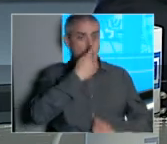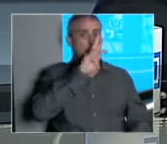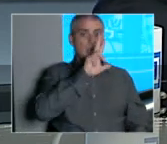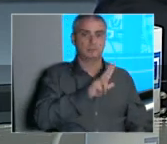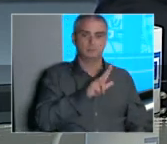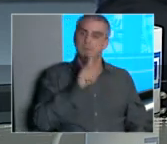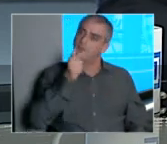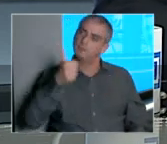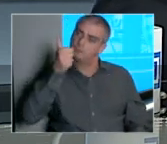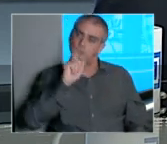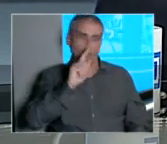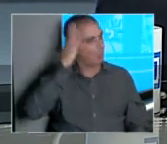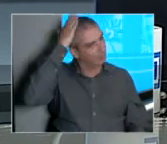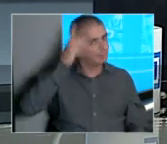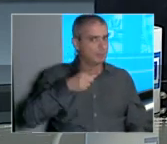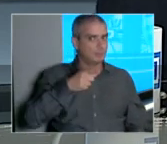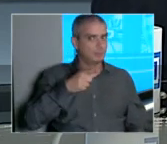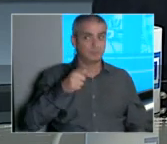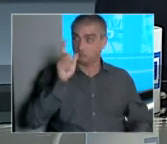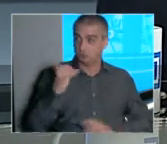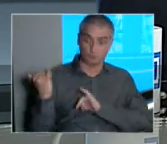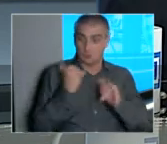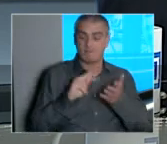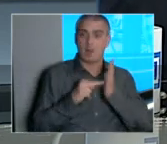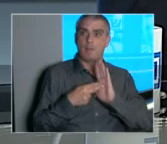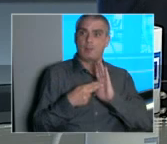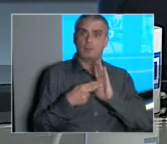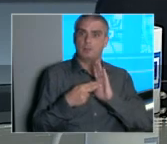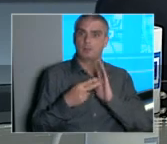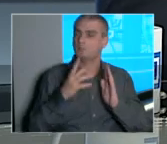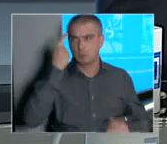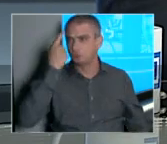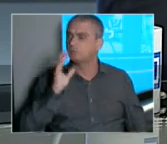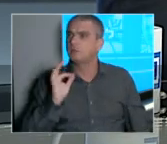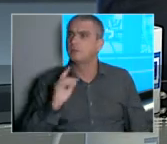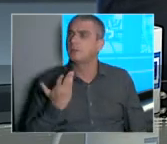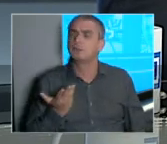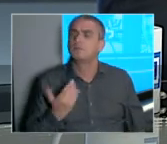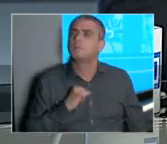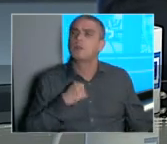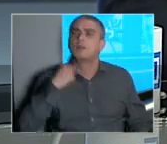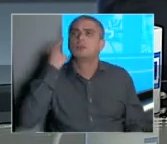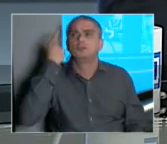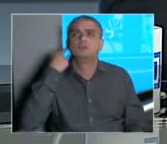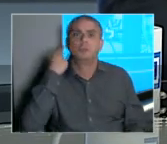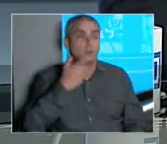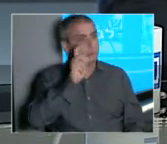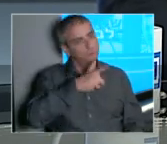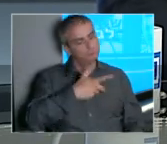בראש, היא בראש ולא בנט בראש. האיש שהביא אותה לפוליטיקה, האיש שהיא הייתה בת חסותו. מה אתה חושב שבאמת קרה כאן? מעניין אותי לשמוע את זה. האיש